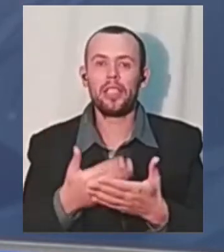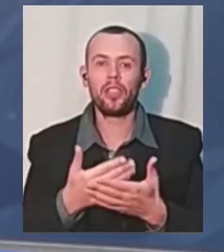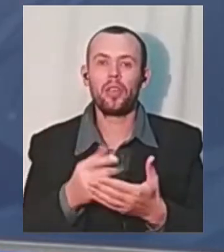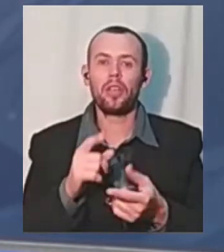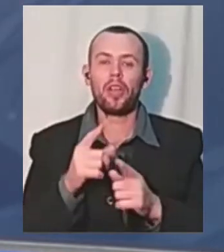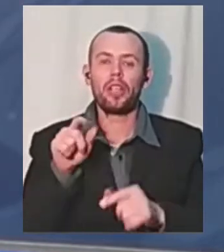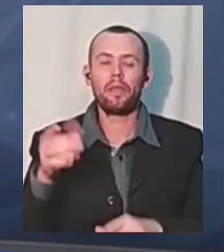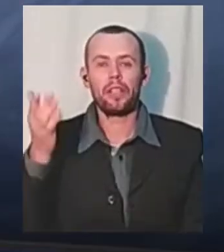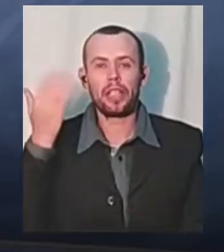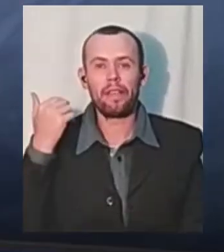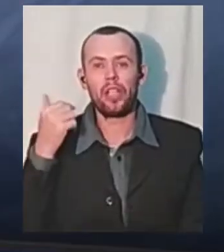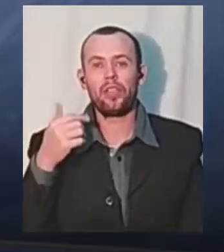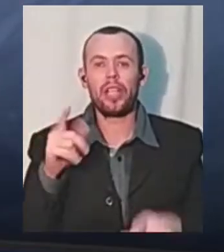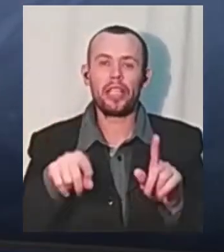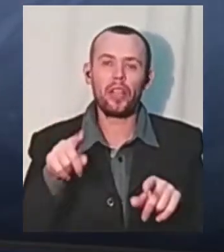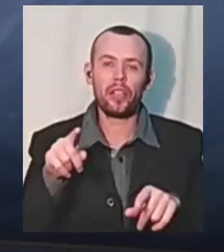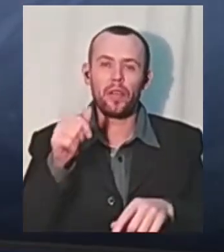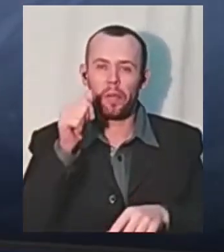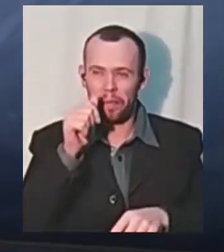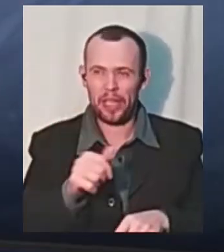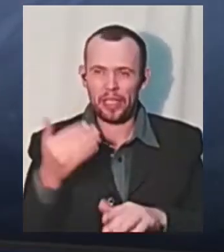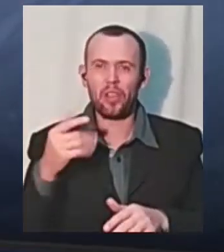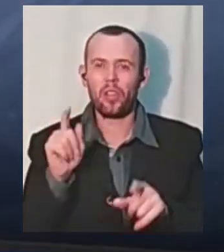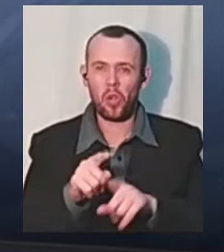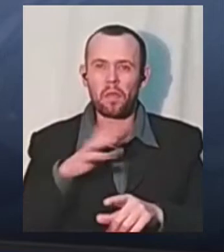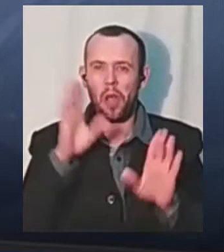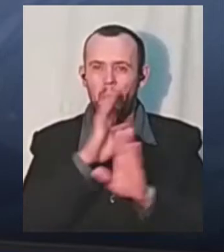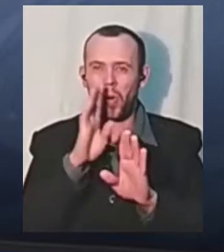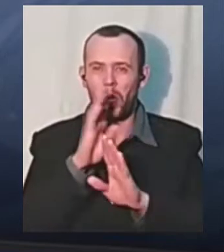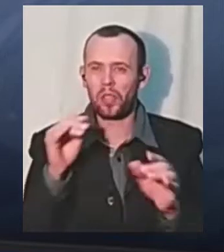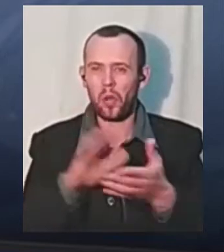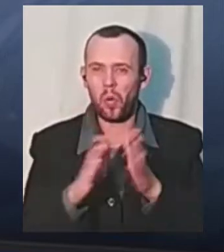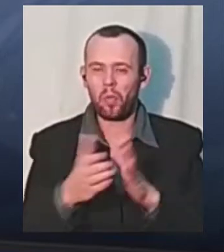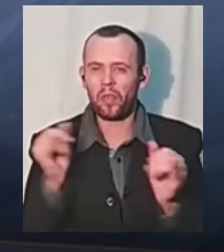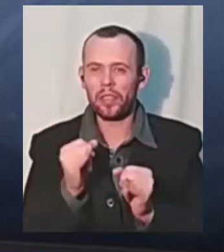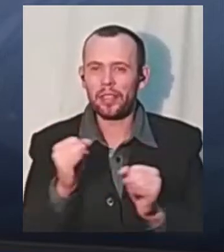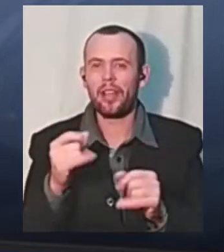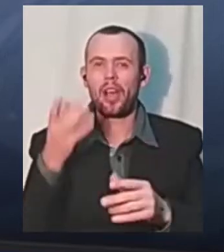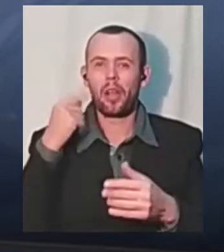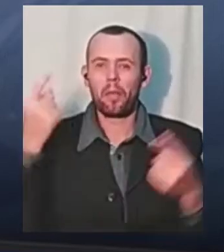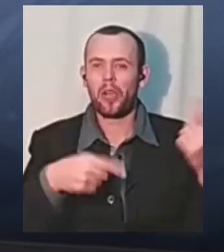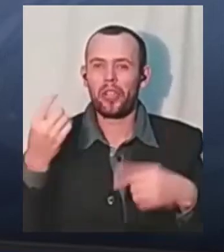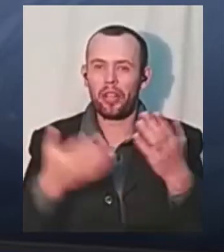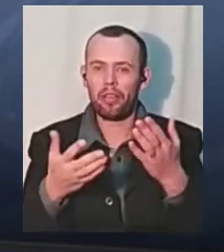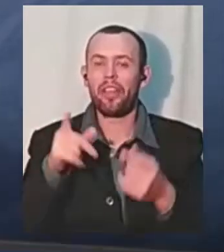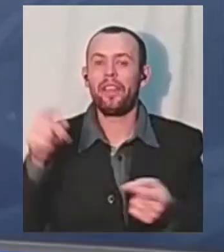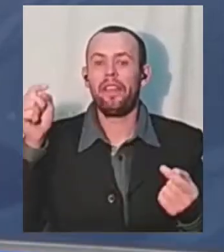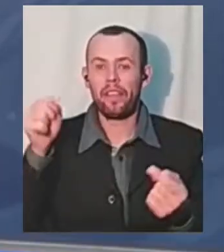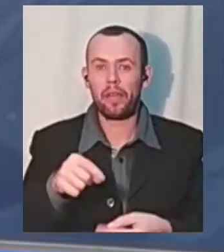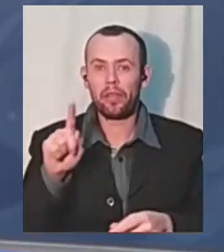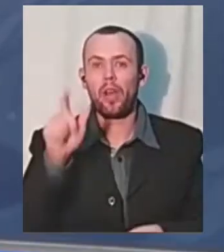у нас декілька місяців також були погодні умови такі, що причинили падіння дерев, і відповідно там людям